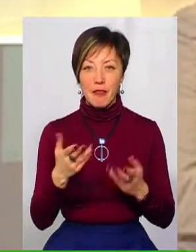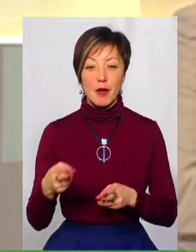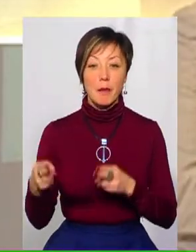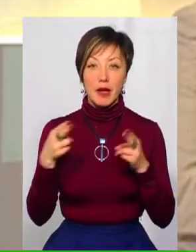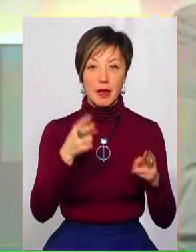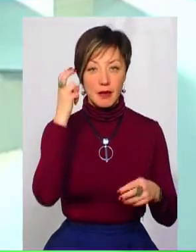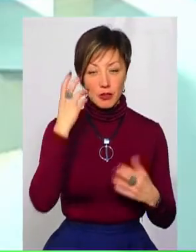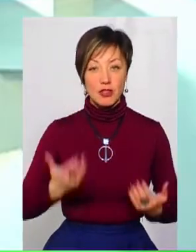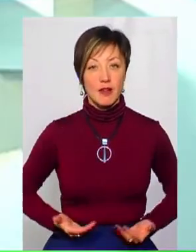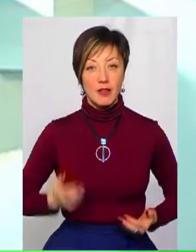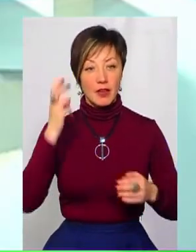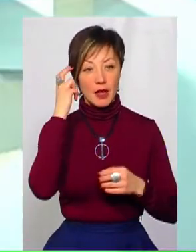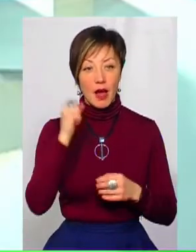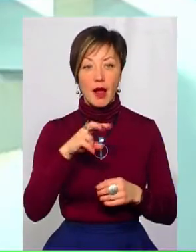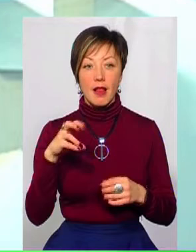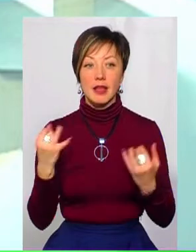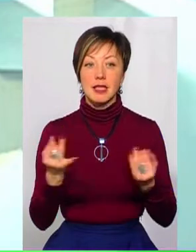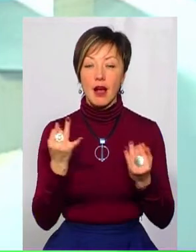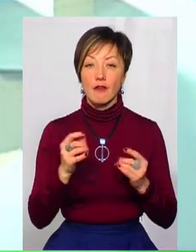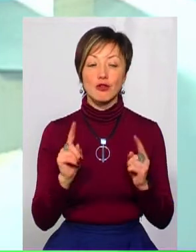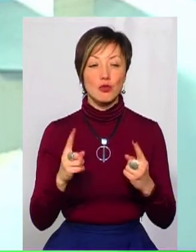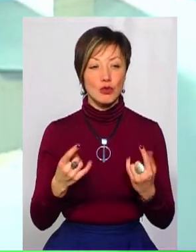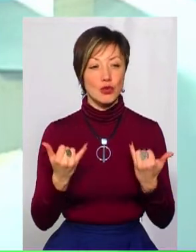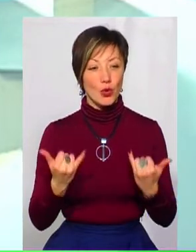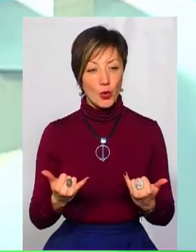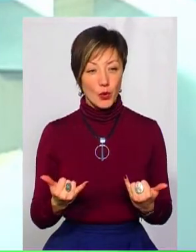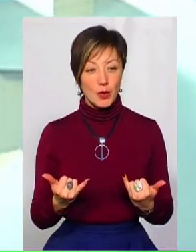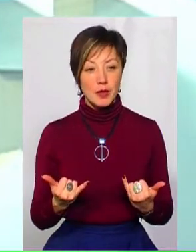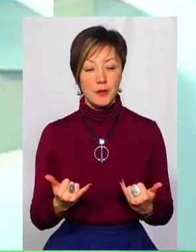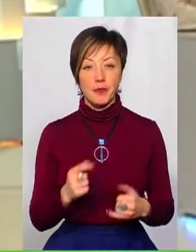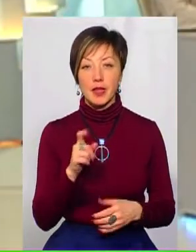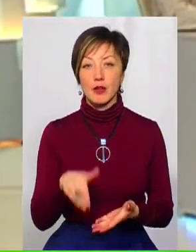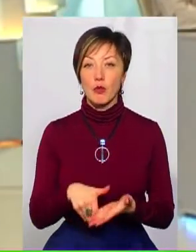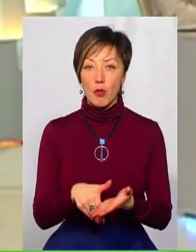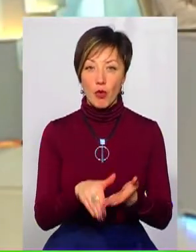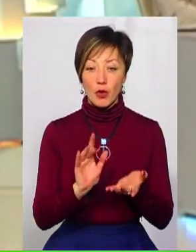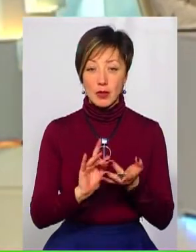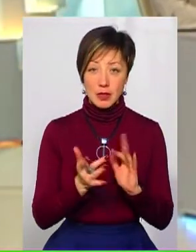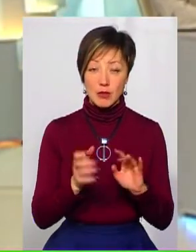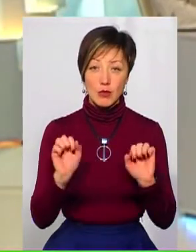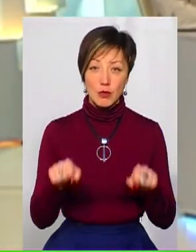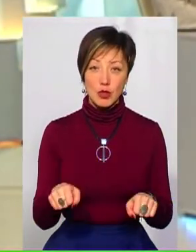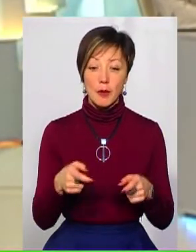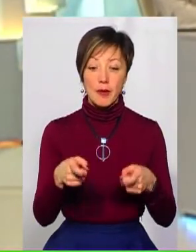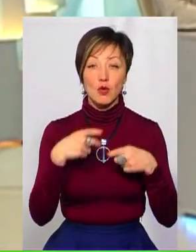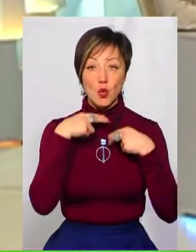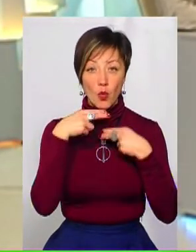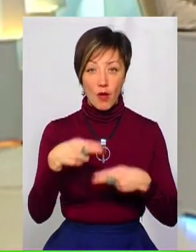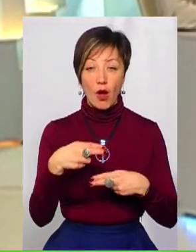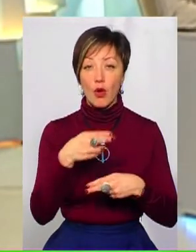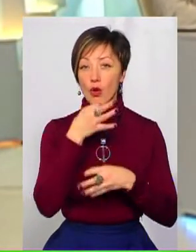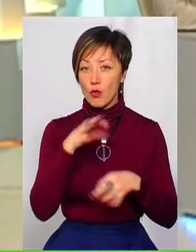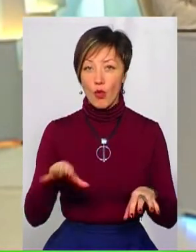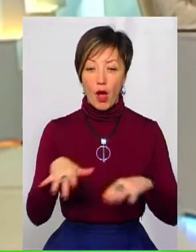Києва, живете у Києві, але цікаво, чому сьогодні, наприклад, за допомогою соціальних мереж можна привернути увагу